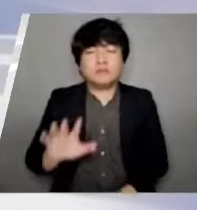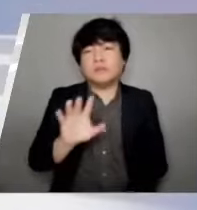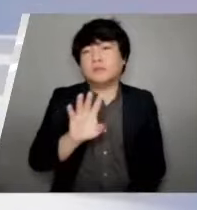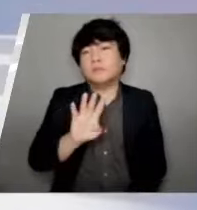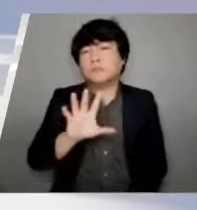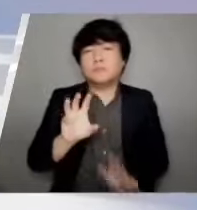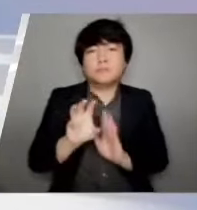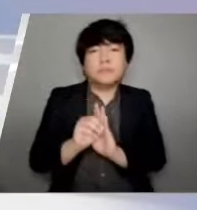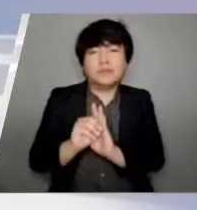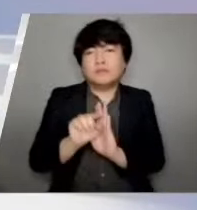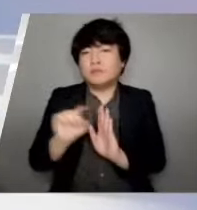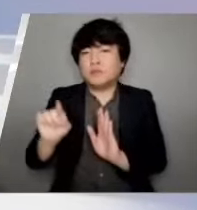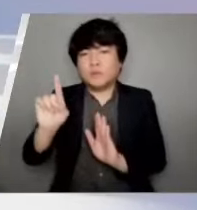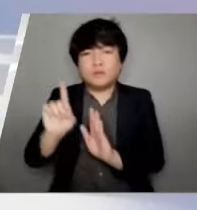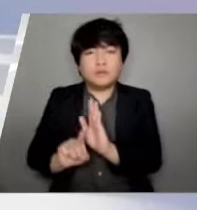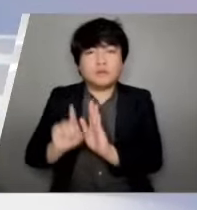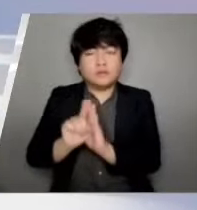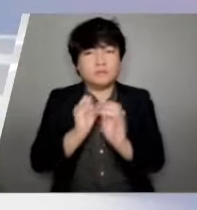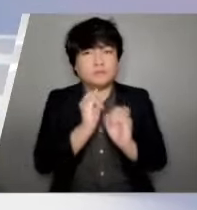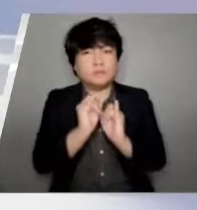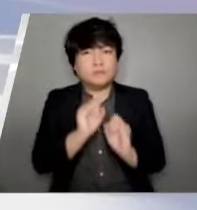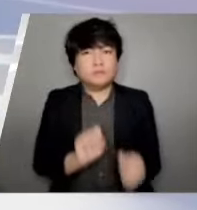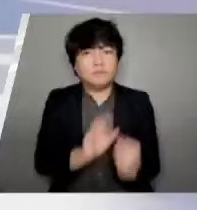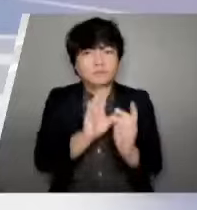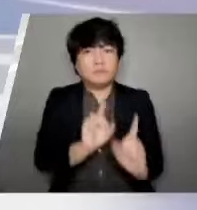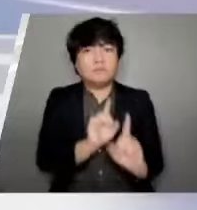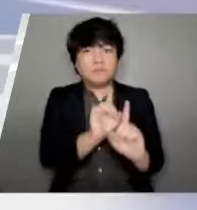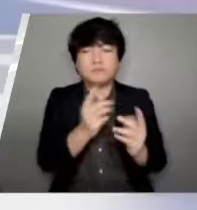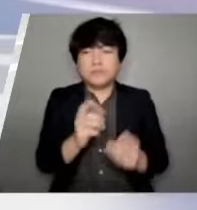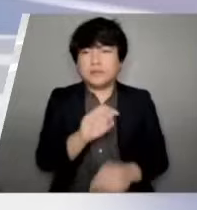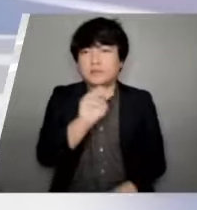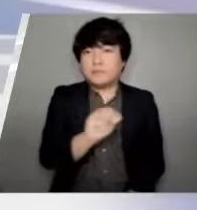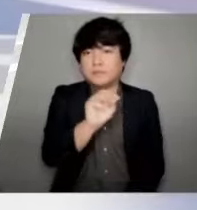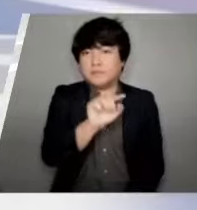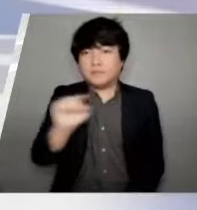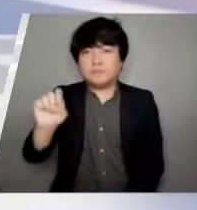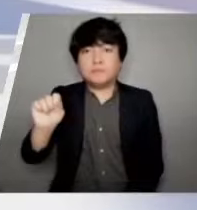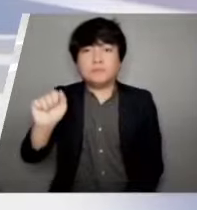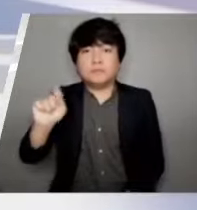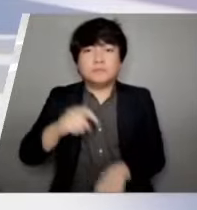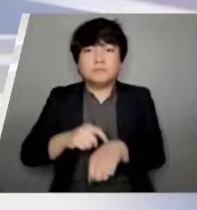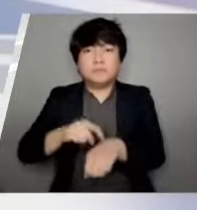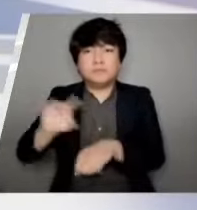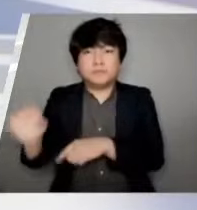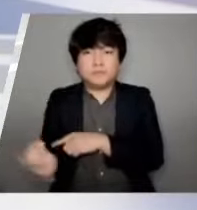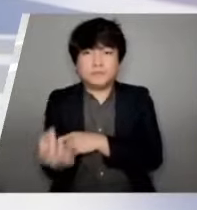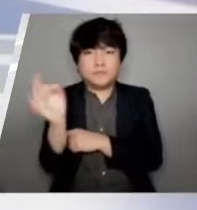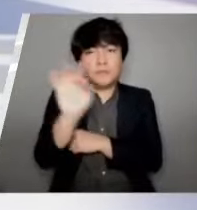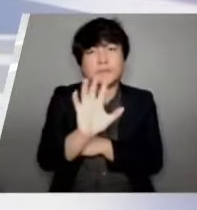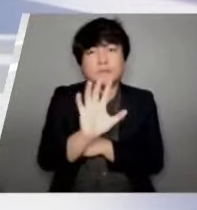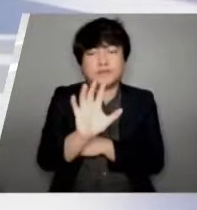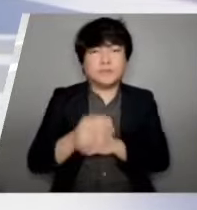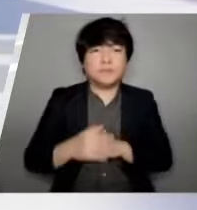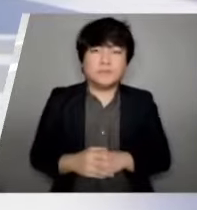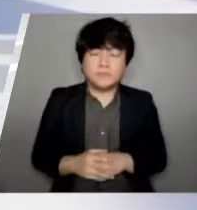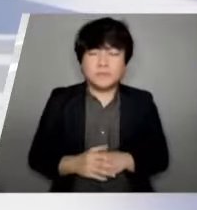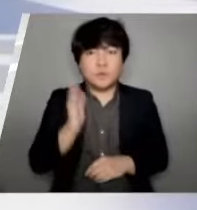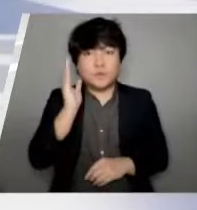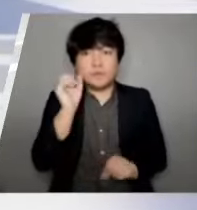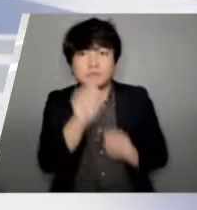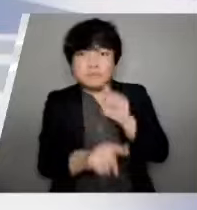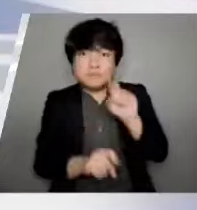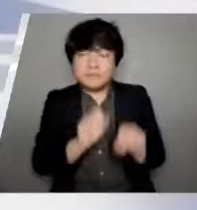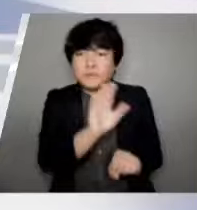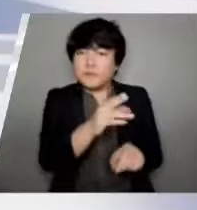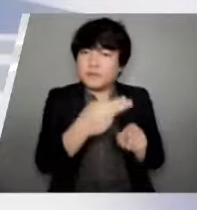isang oras. Ano mang araw yan, mula Lunes hanggang Sabado, 8 a.m. to 5 p.m. Kabilang sa mga itatanong ang pangalan,